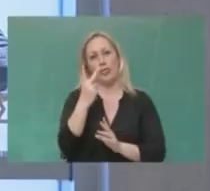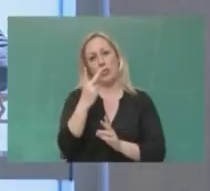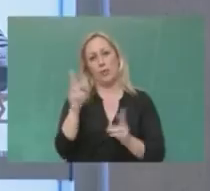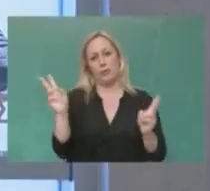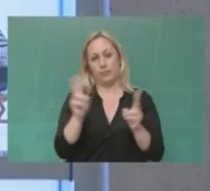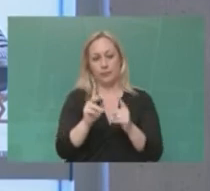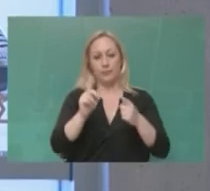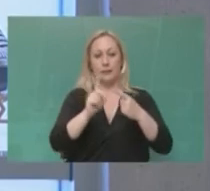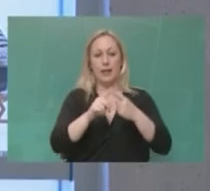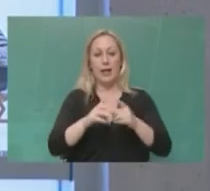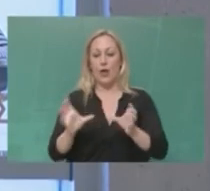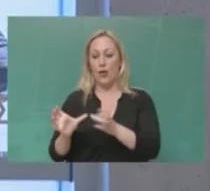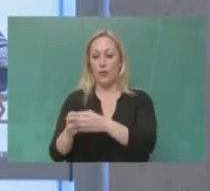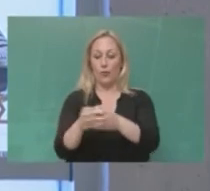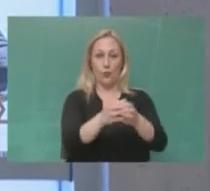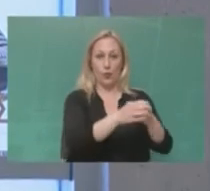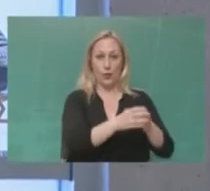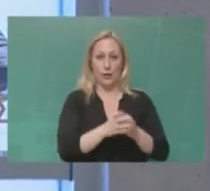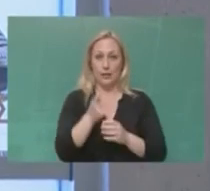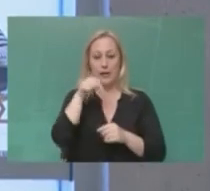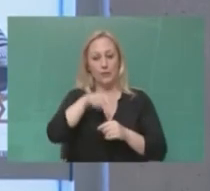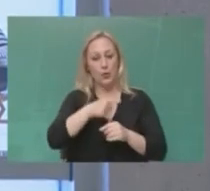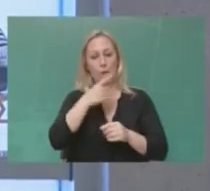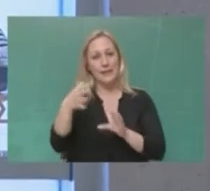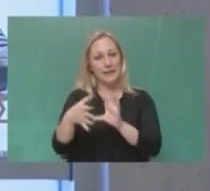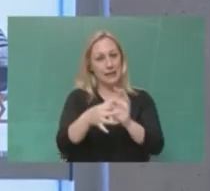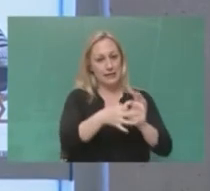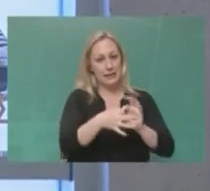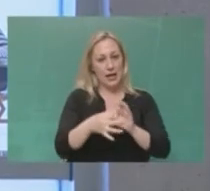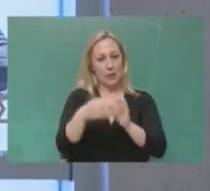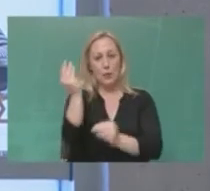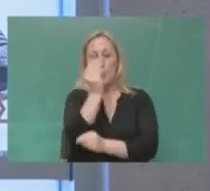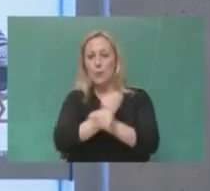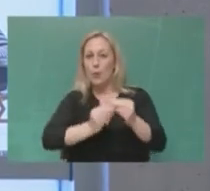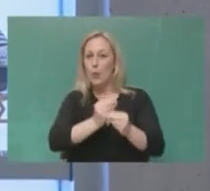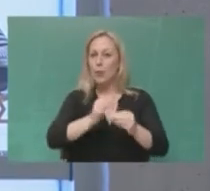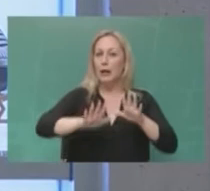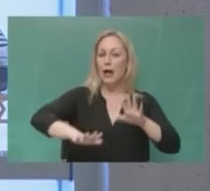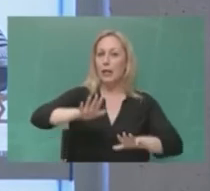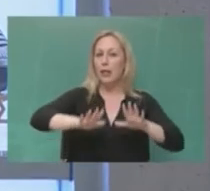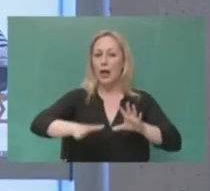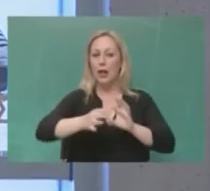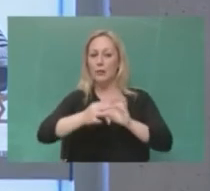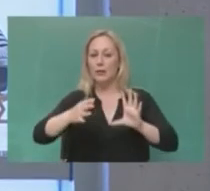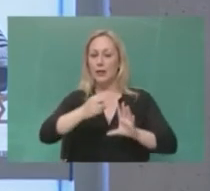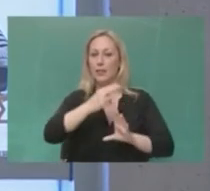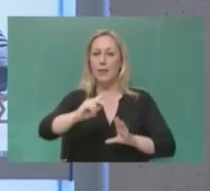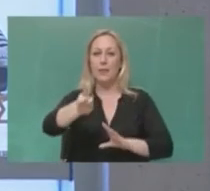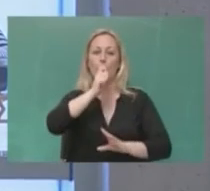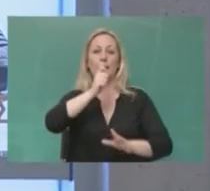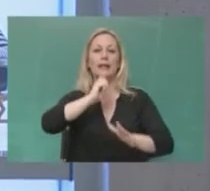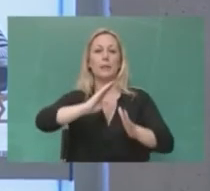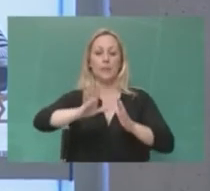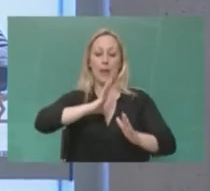Από όλους τους φορείς που πιθανόν να εμπλέκονται περισσότερο ή λιγότερο στην πολιτική προστασία